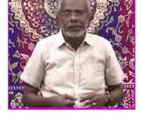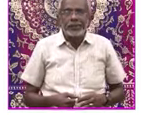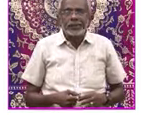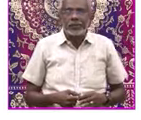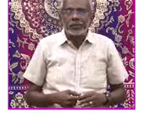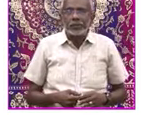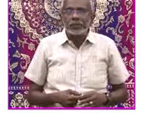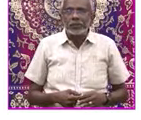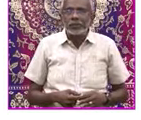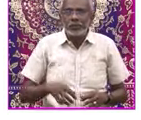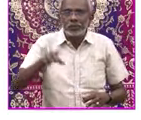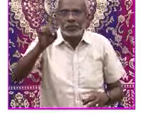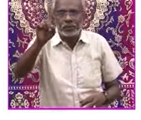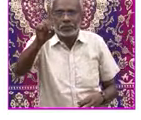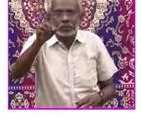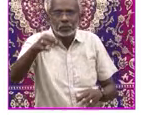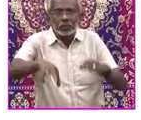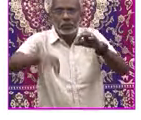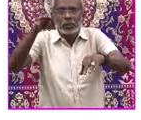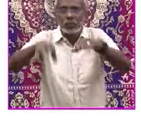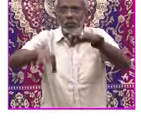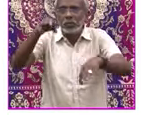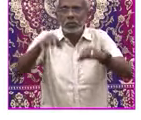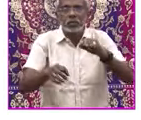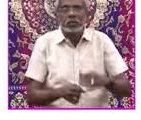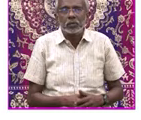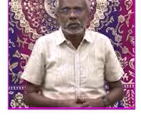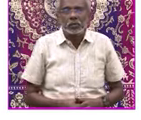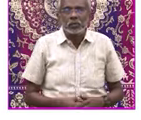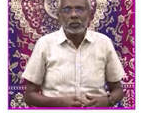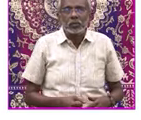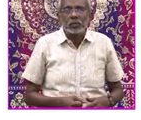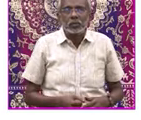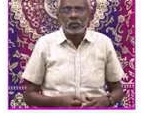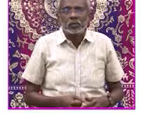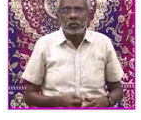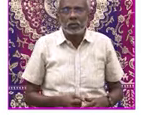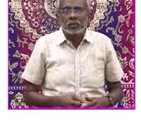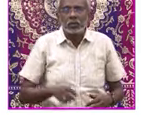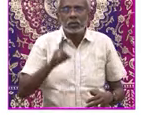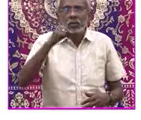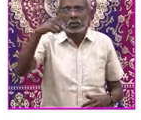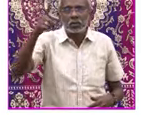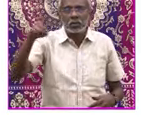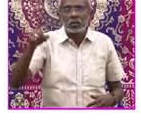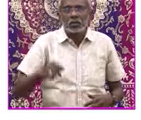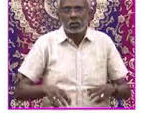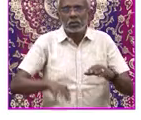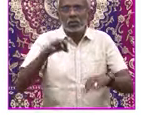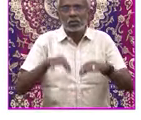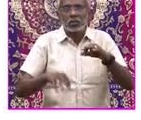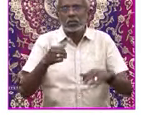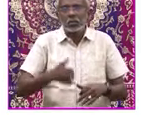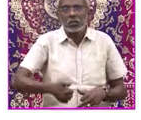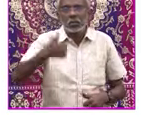சரியான விடையை தேர்ந்தெடுத்து எழுதுக. சரியான விடையை